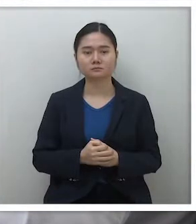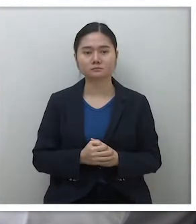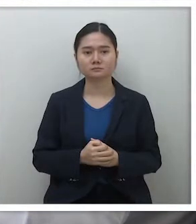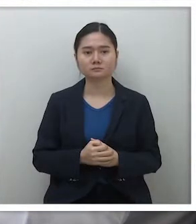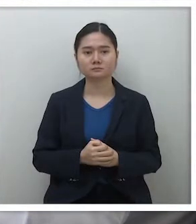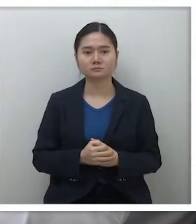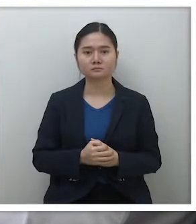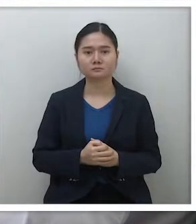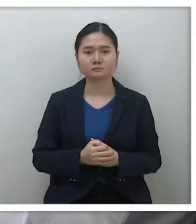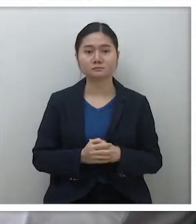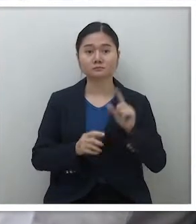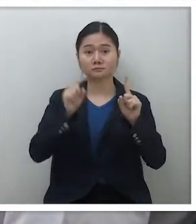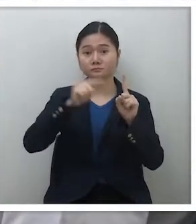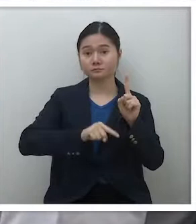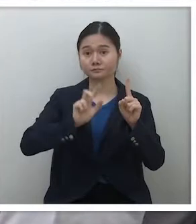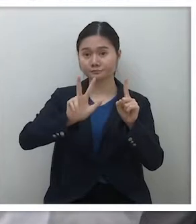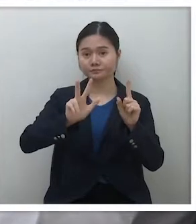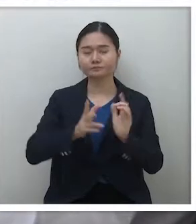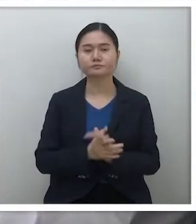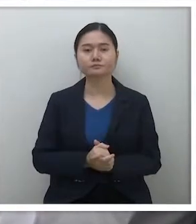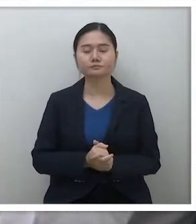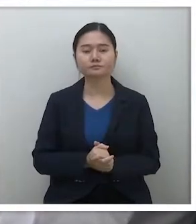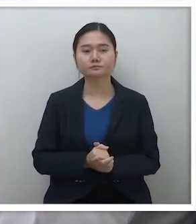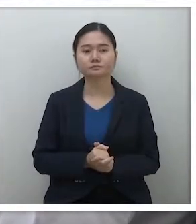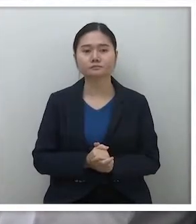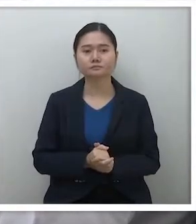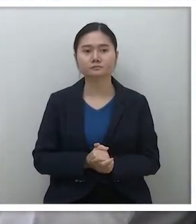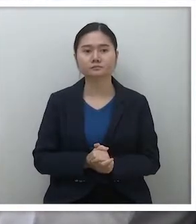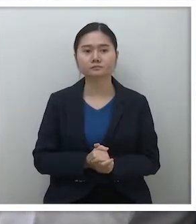1ใน3แล้วกัน1ใน3ของ